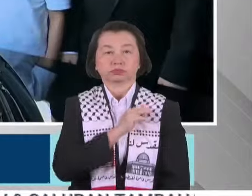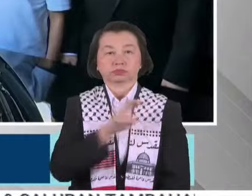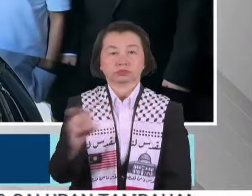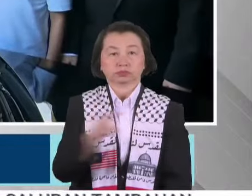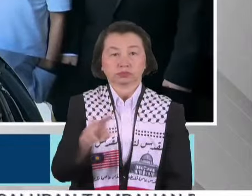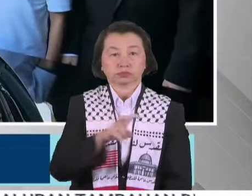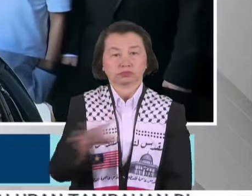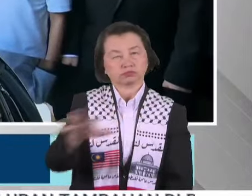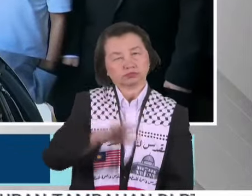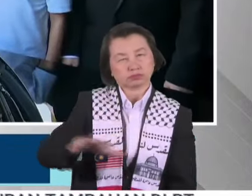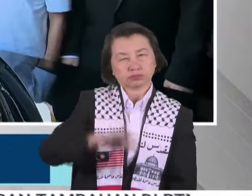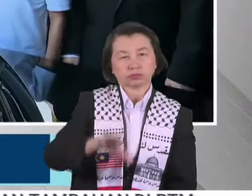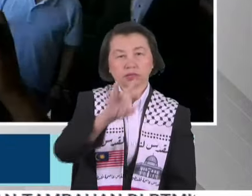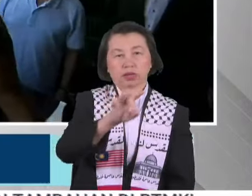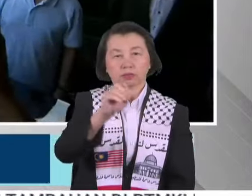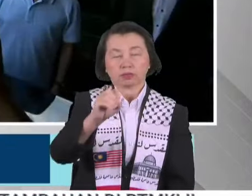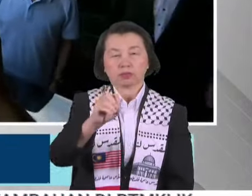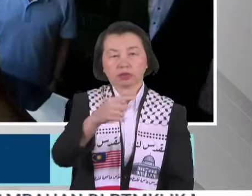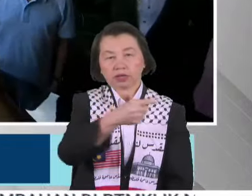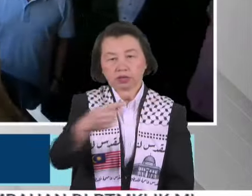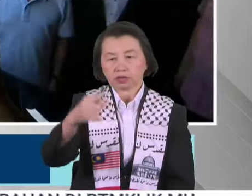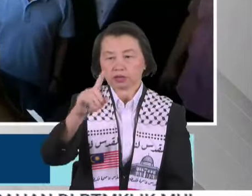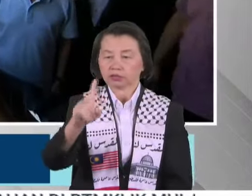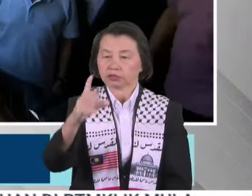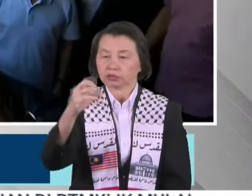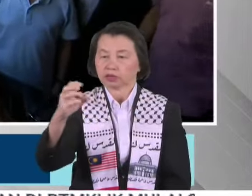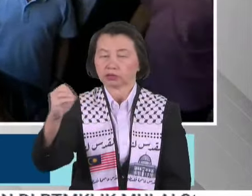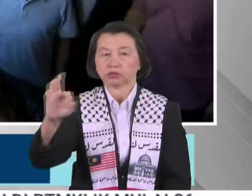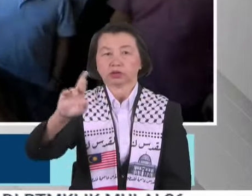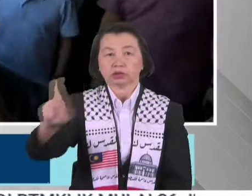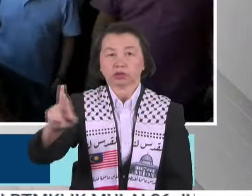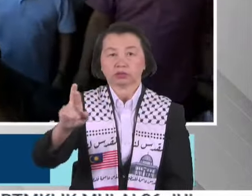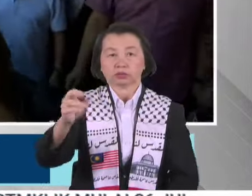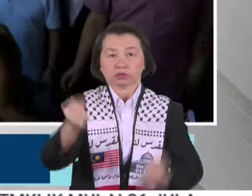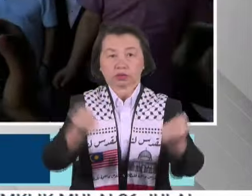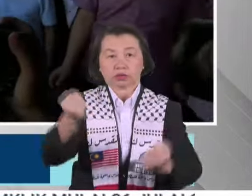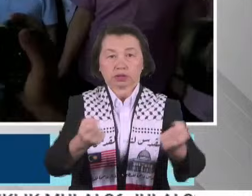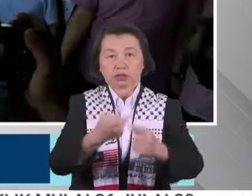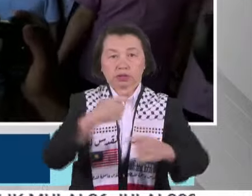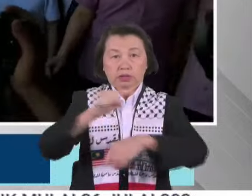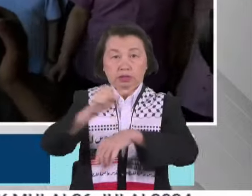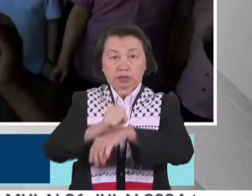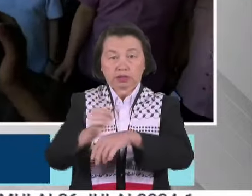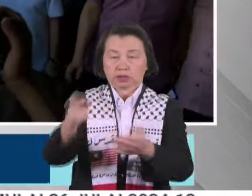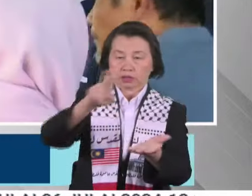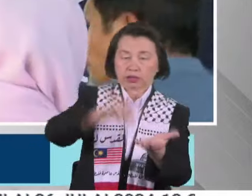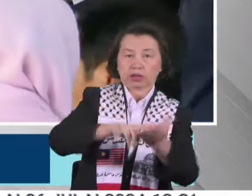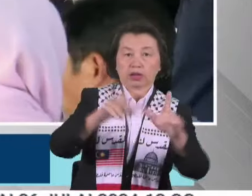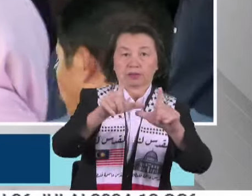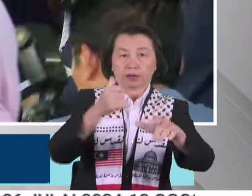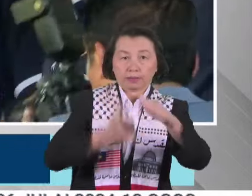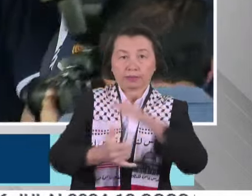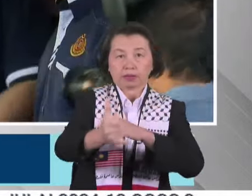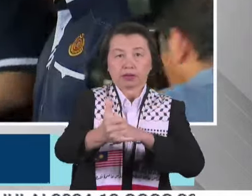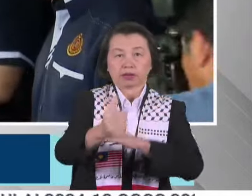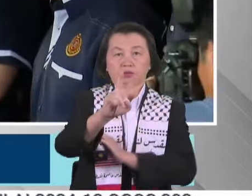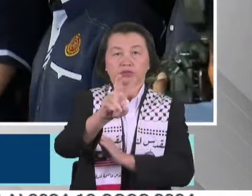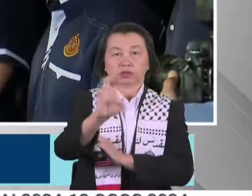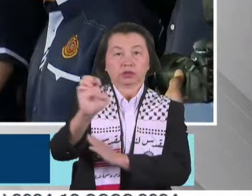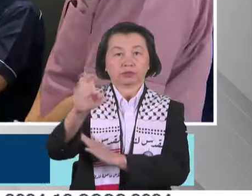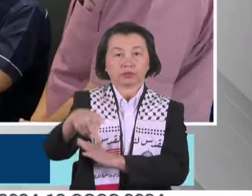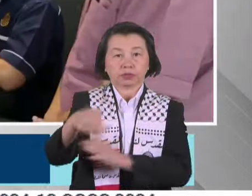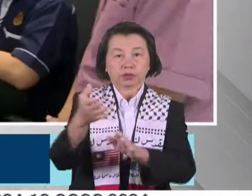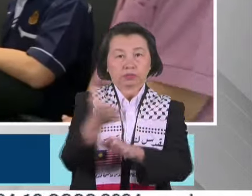Kementerian Pengangkutan anggarkan 80 hingga 100 ribu kenderaan dari Singapura daftar permit kemasukan kenderaan